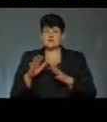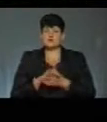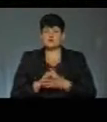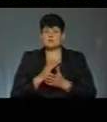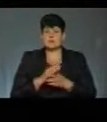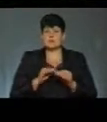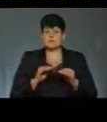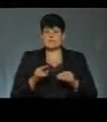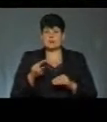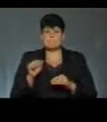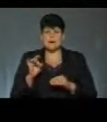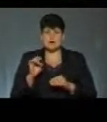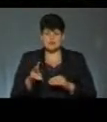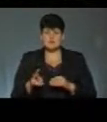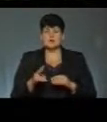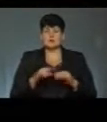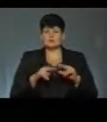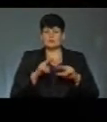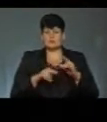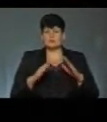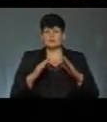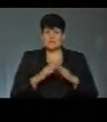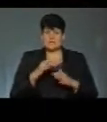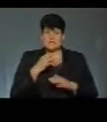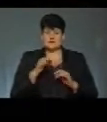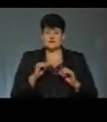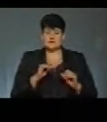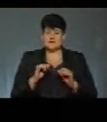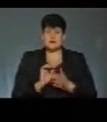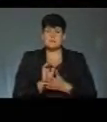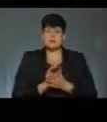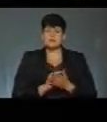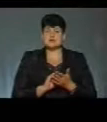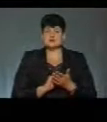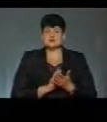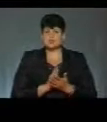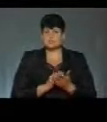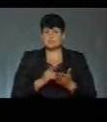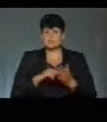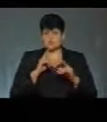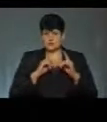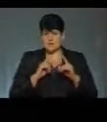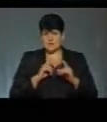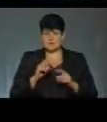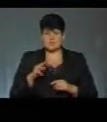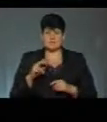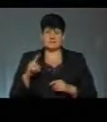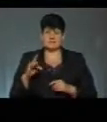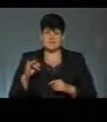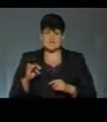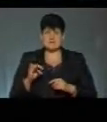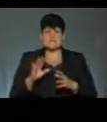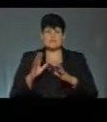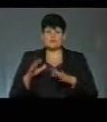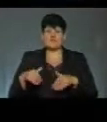мають засадити парк та побудувати будинки, повідомила керівник прес-служби Тернопільської міськради Мар'яна Зварич. Садоводам